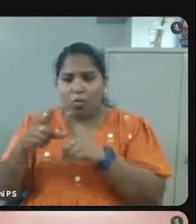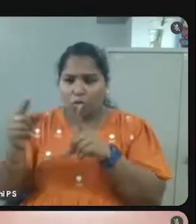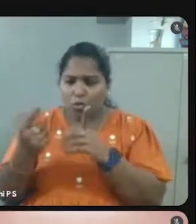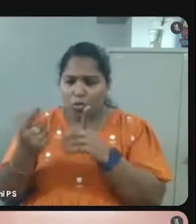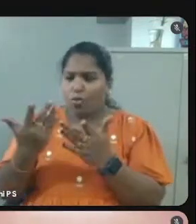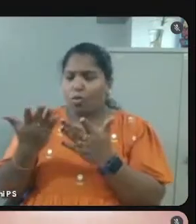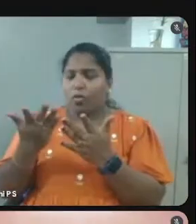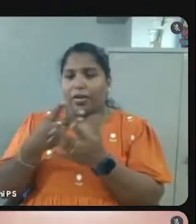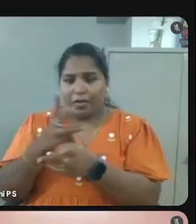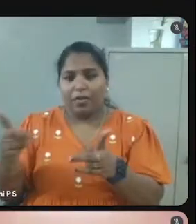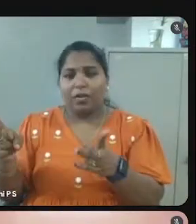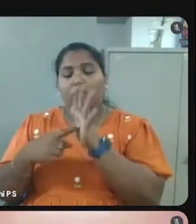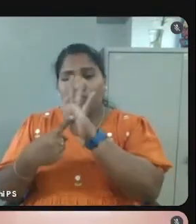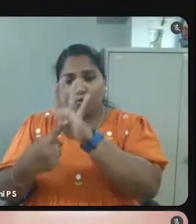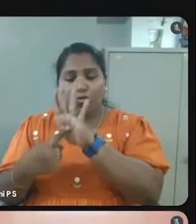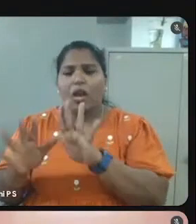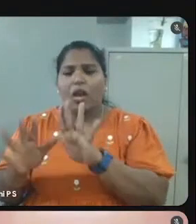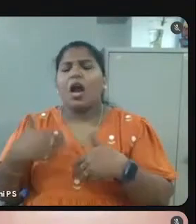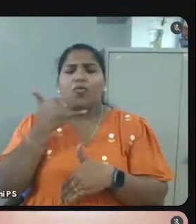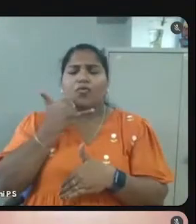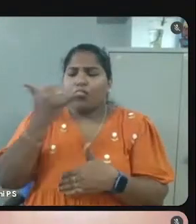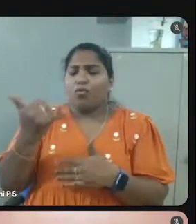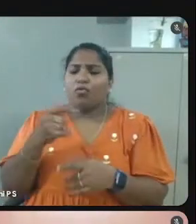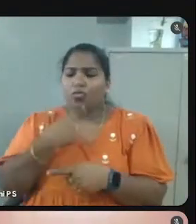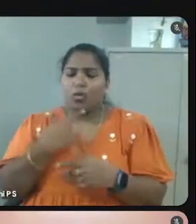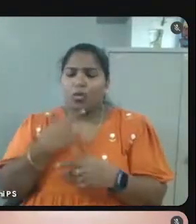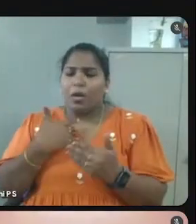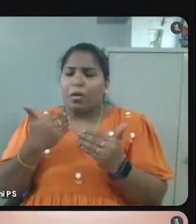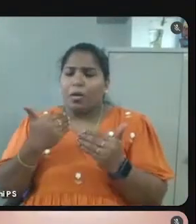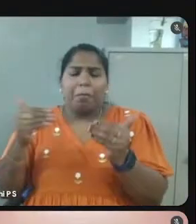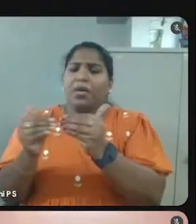എവിടെയാണ് നമ്മൾ കോണ്ടാക്ട് ചെയ്യേണ്ടത്? അങ്ങനെയുള്ള കാര്യങ്ങളൊക്കെ ഒന്ന്.